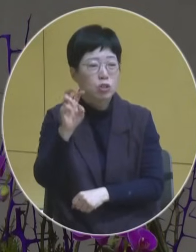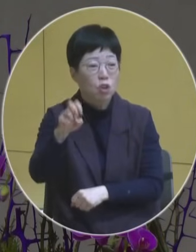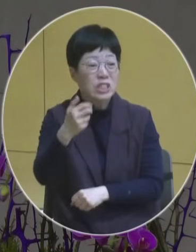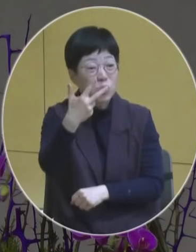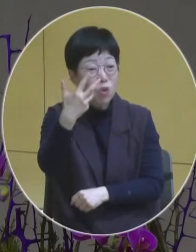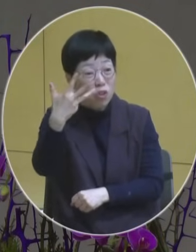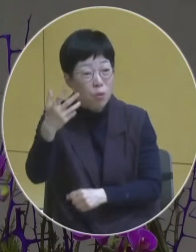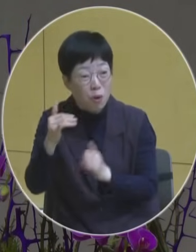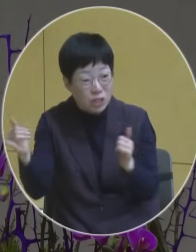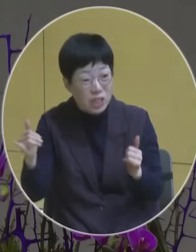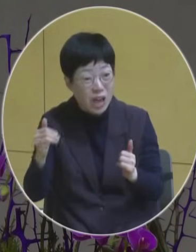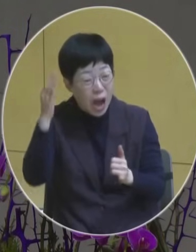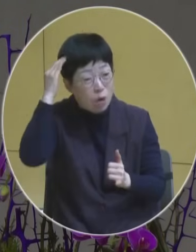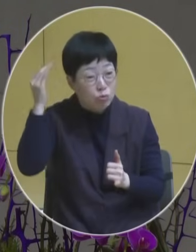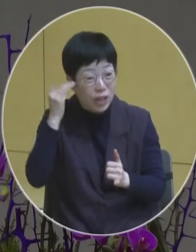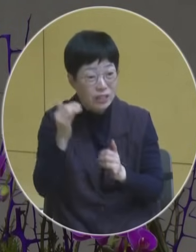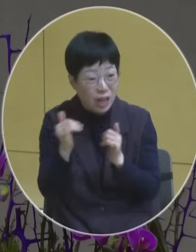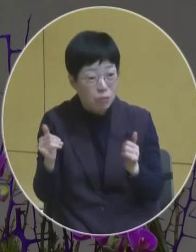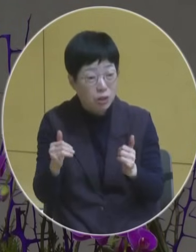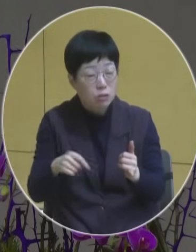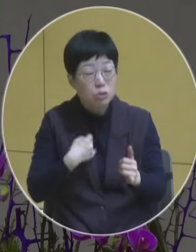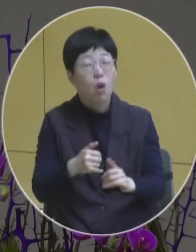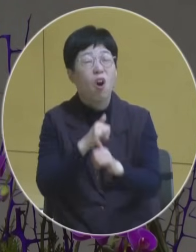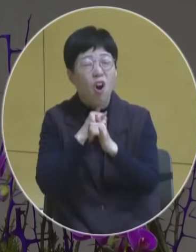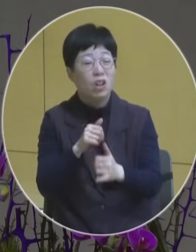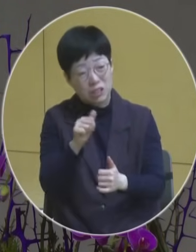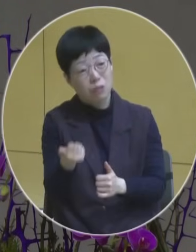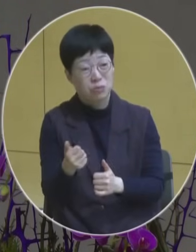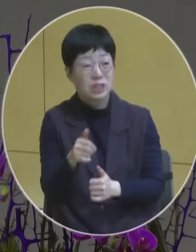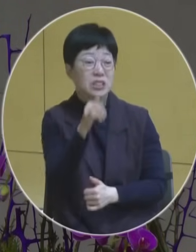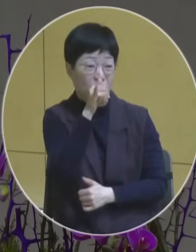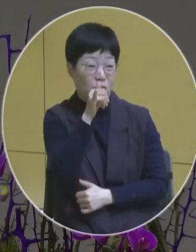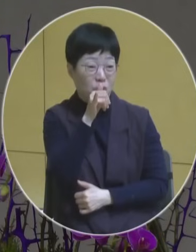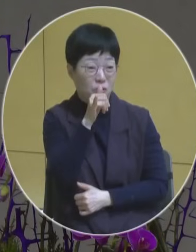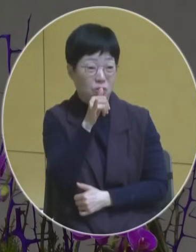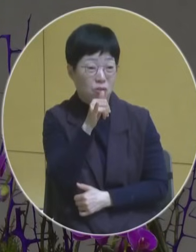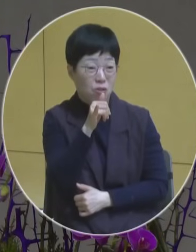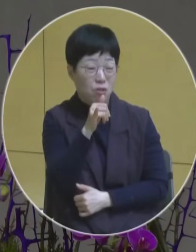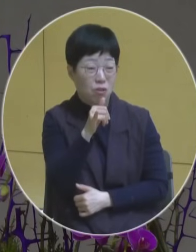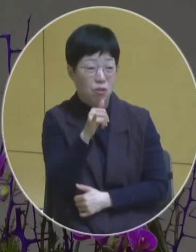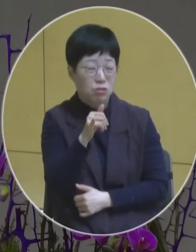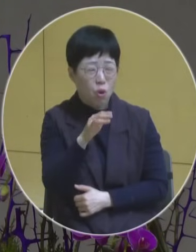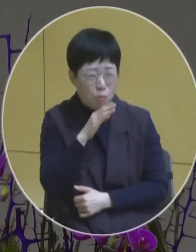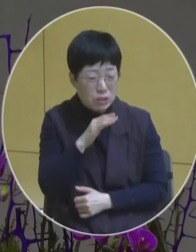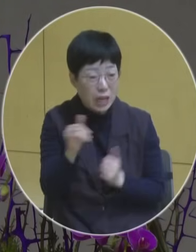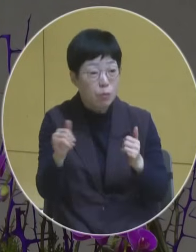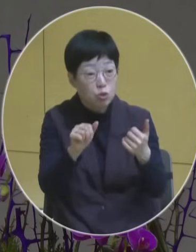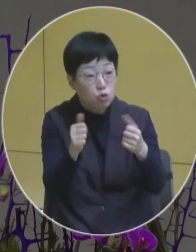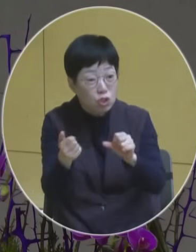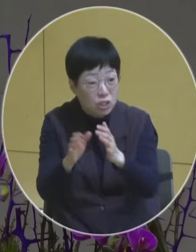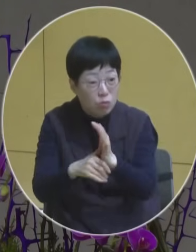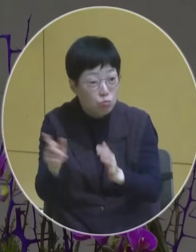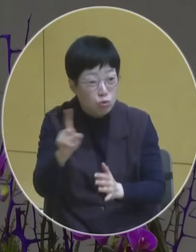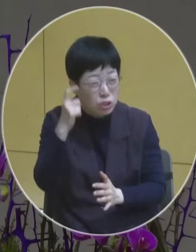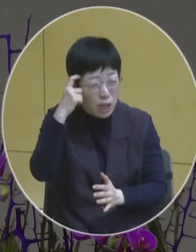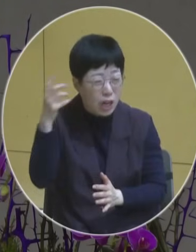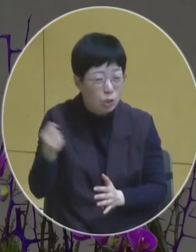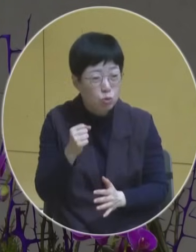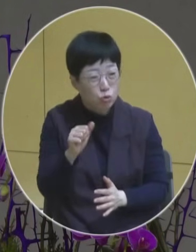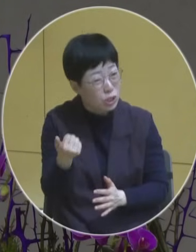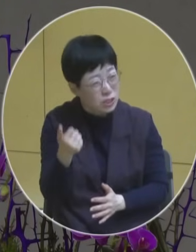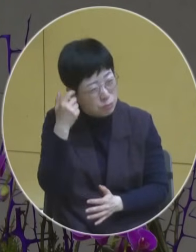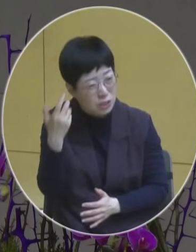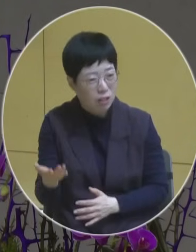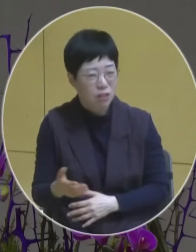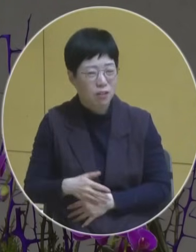8명씩 하루에도 우리나라에는 지금 스스로 목숨을 끊는 사람이 많은데 사람이 죽을 때에는 무슨 생각까지 가겠어요,